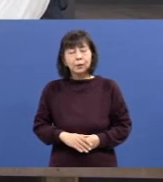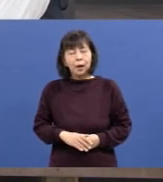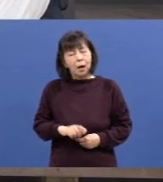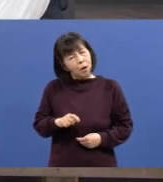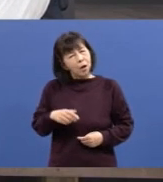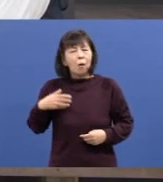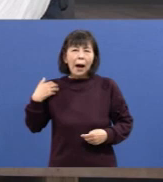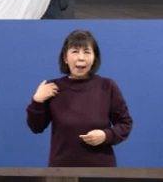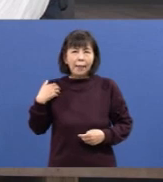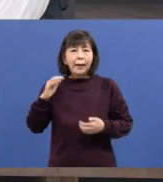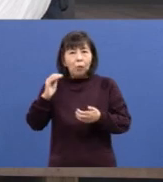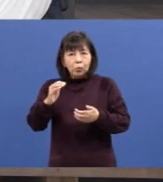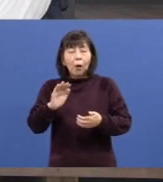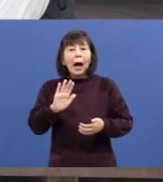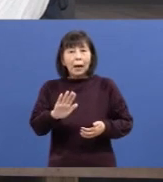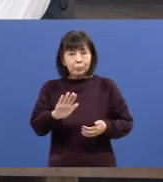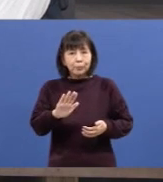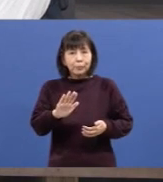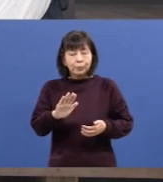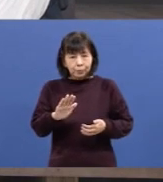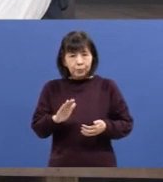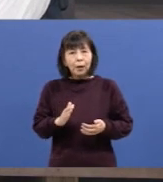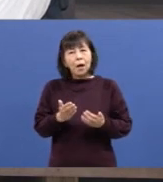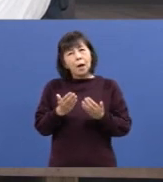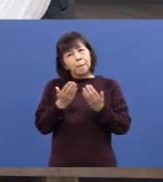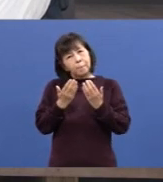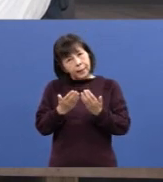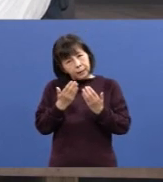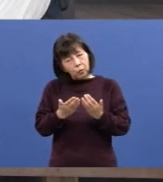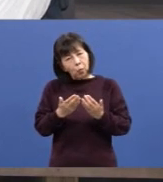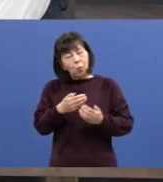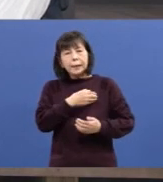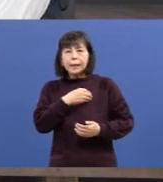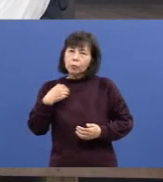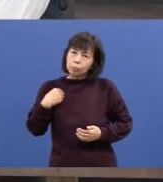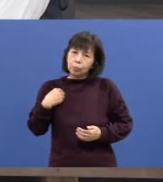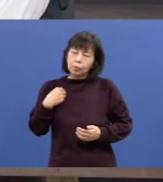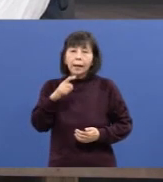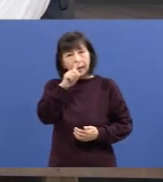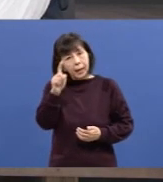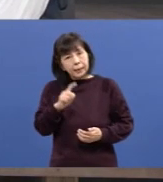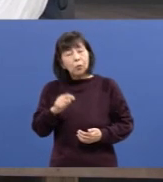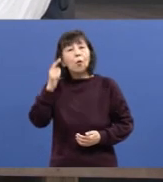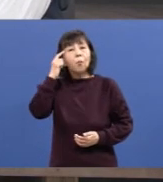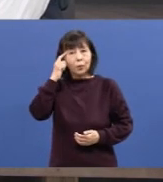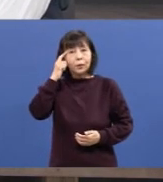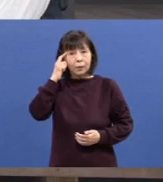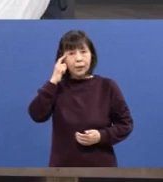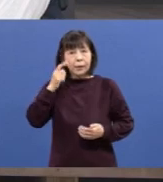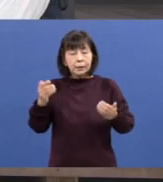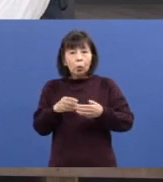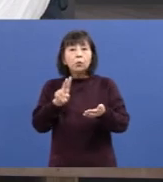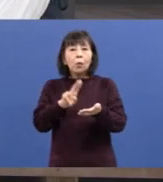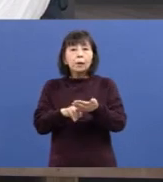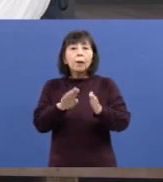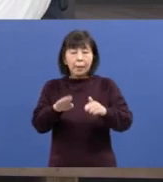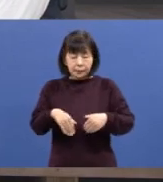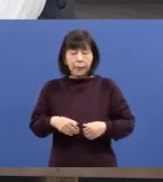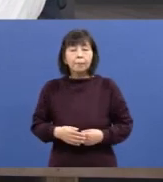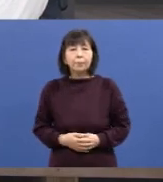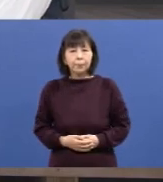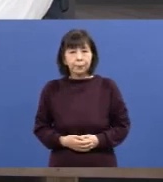分からないことも多かったりとかして、認知症のことにもうそういうことも勉強できたらいいなと思って介護職に就き